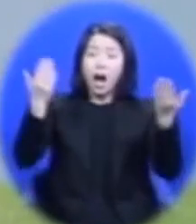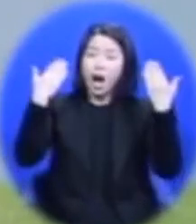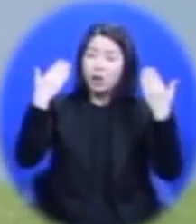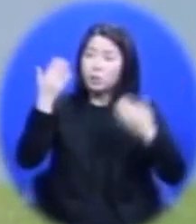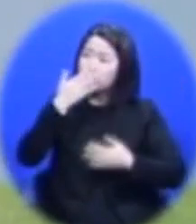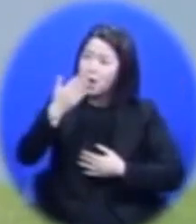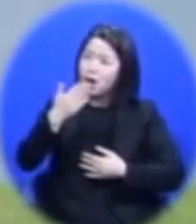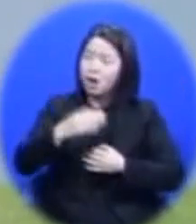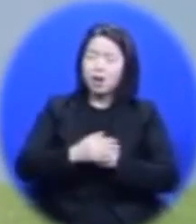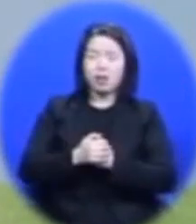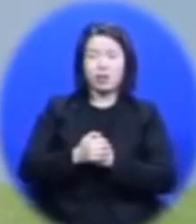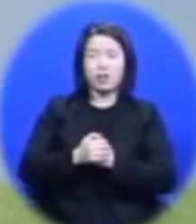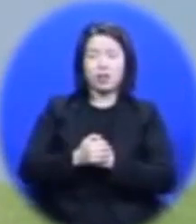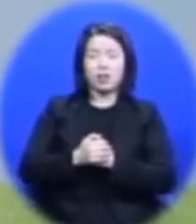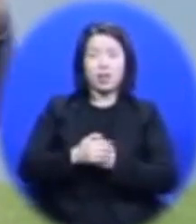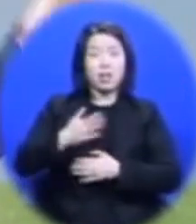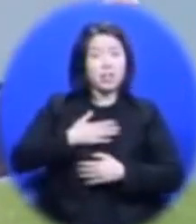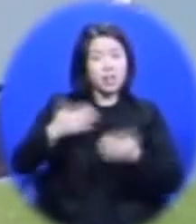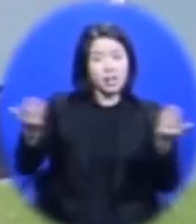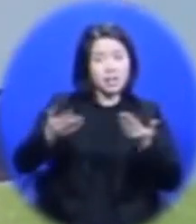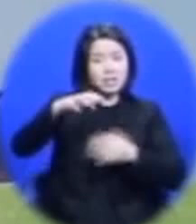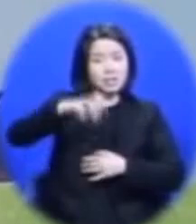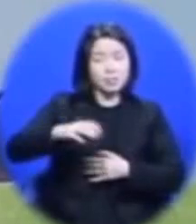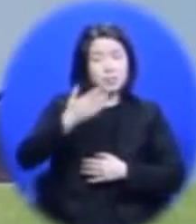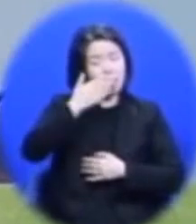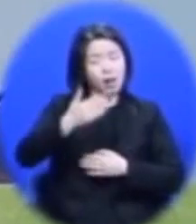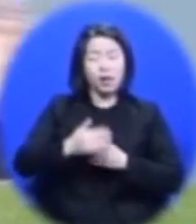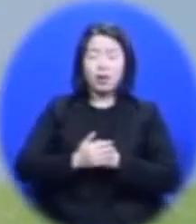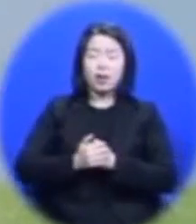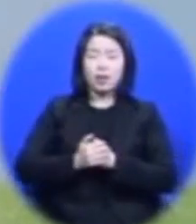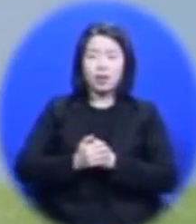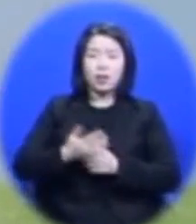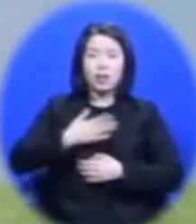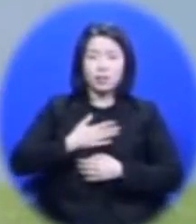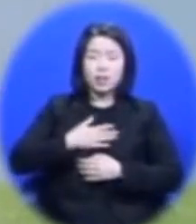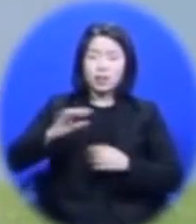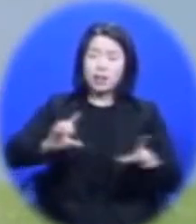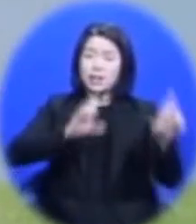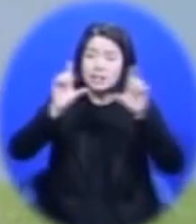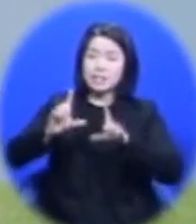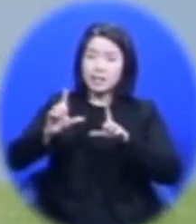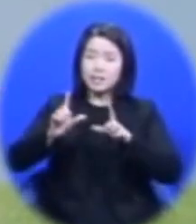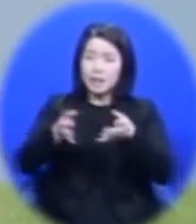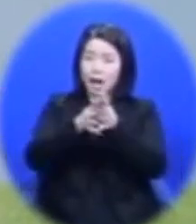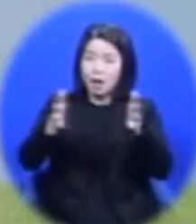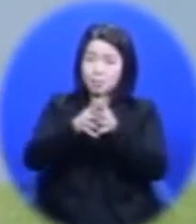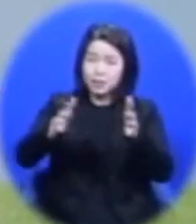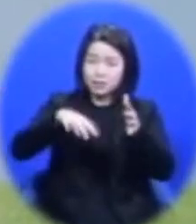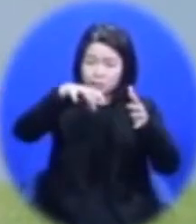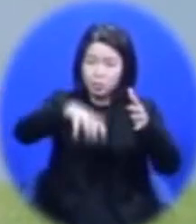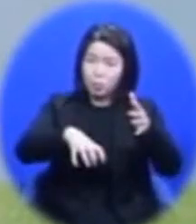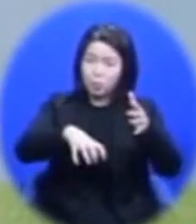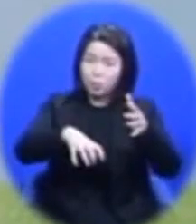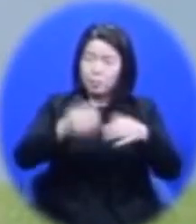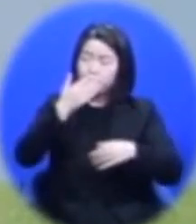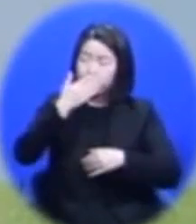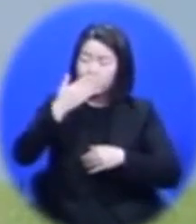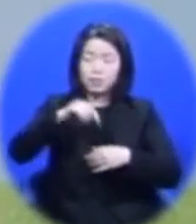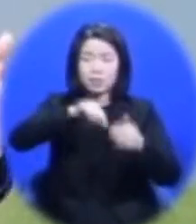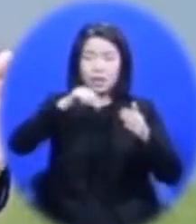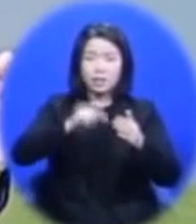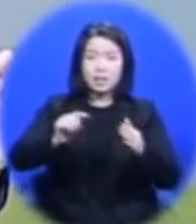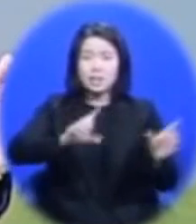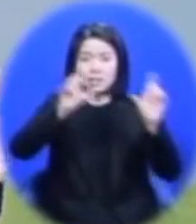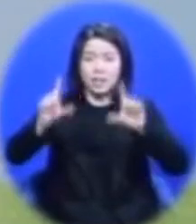수 있을까? 내 직장이 될 수 있을까? 내가 사는 아파트 단지 그 안에 사는